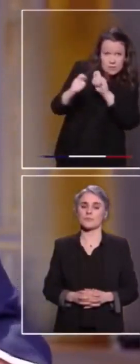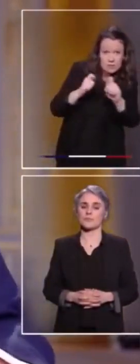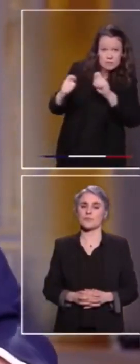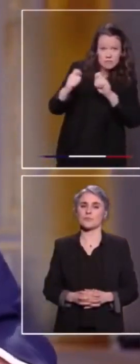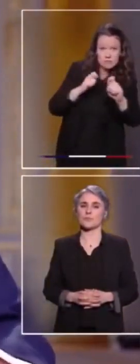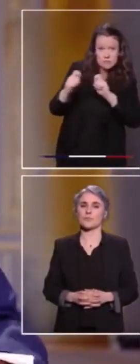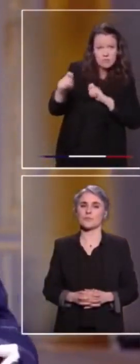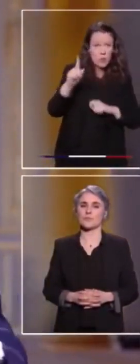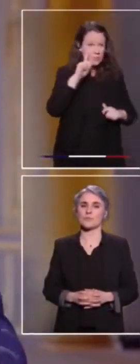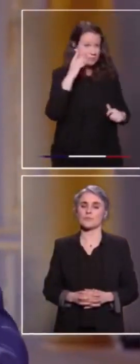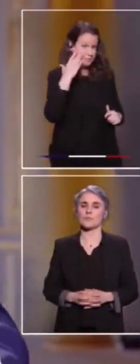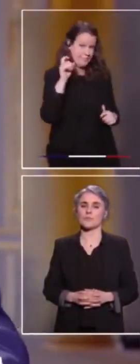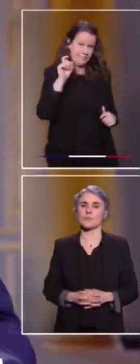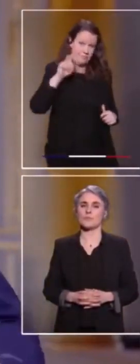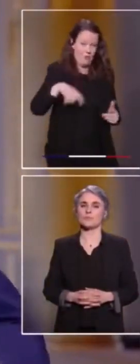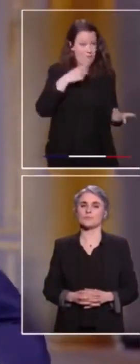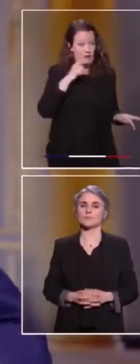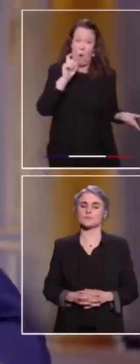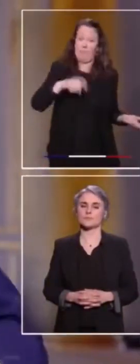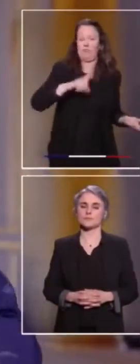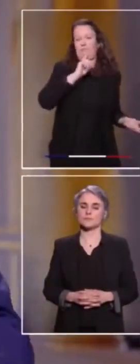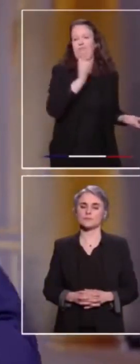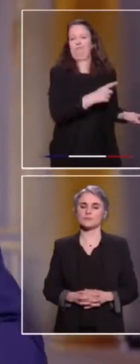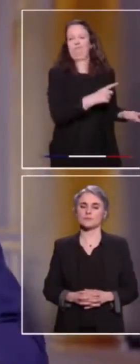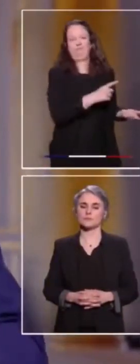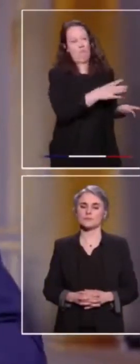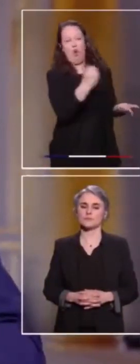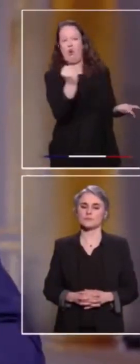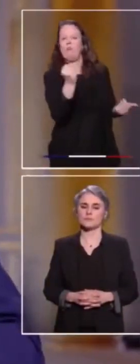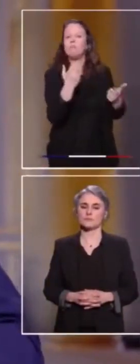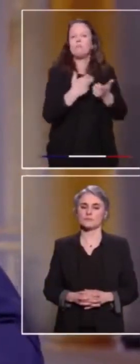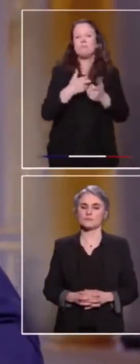pu faire sur les ordures ménagères par exemple dans certaines grandes